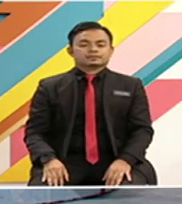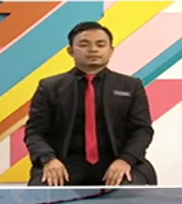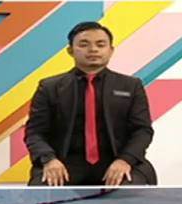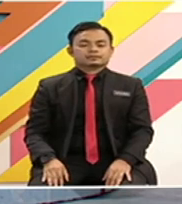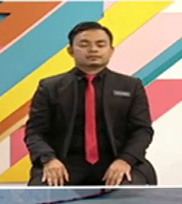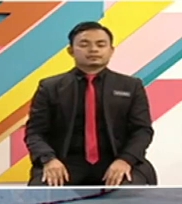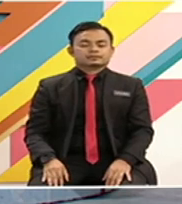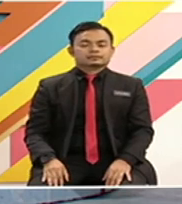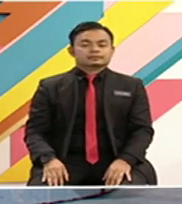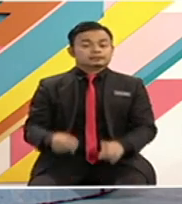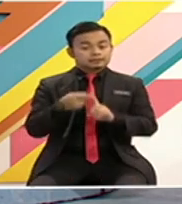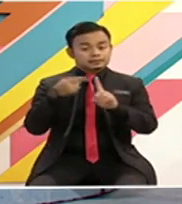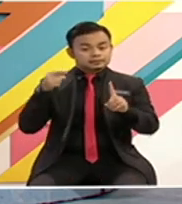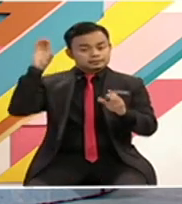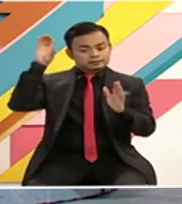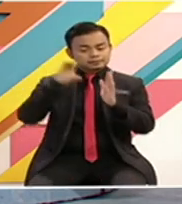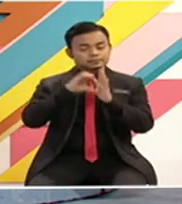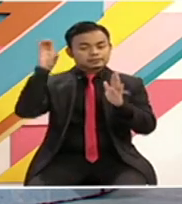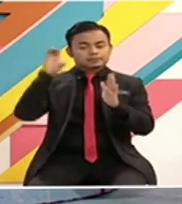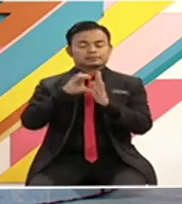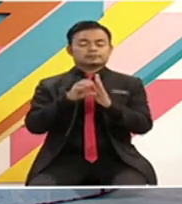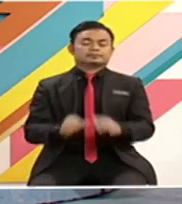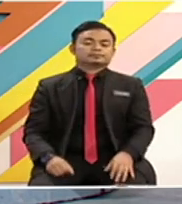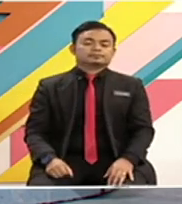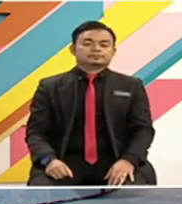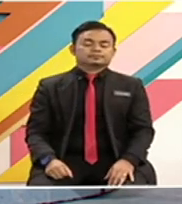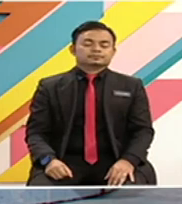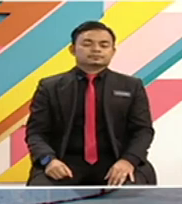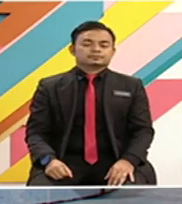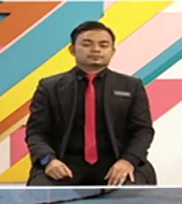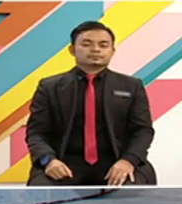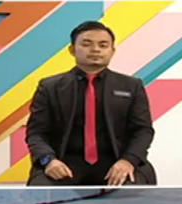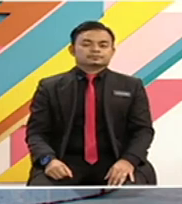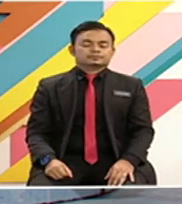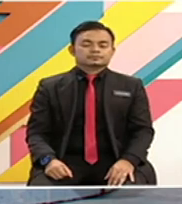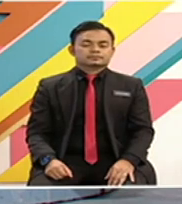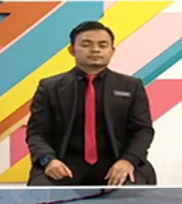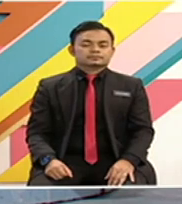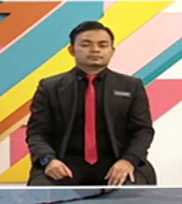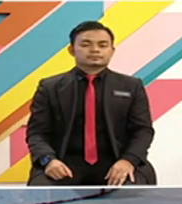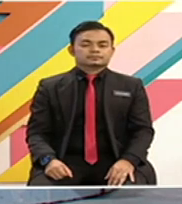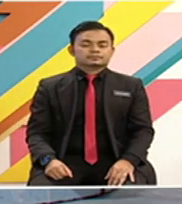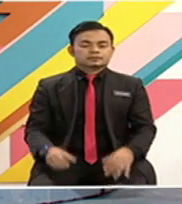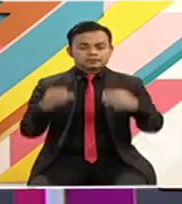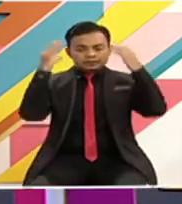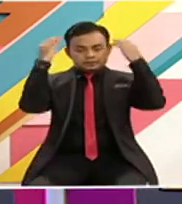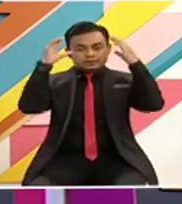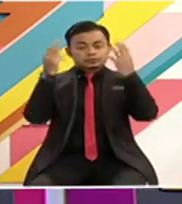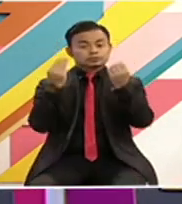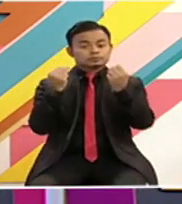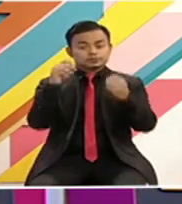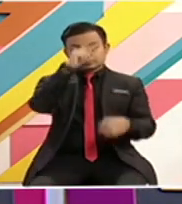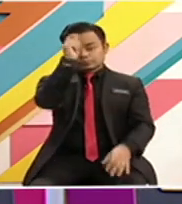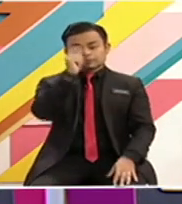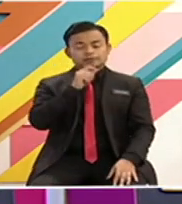misalnya KYT tanya Raffi KWC gua cepet ya Soalnya besok tengok yakni Aceh nih buah